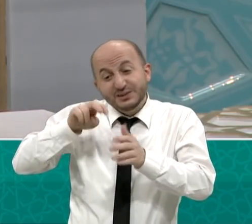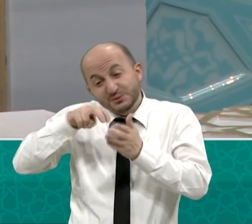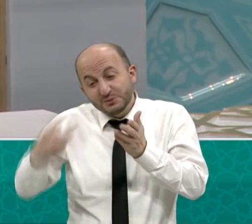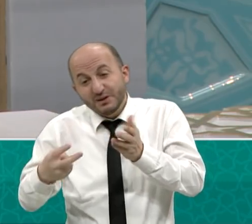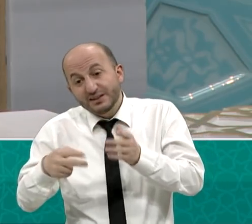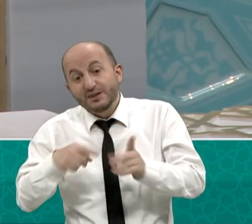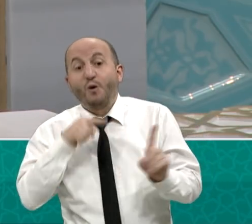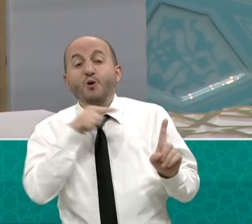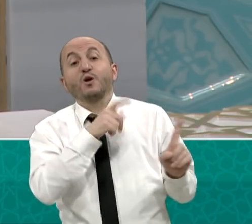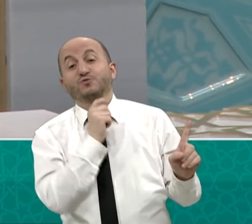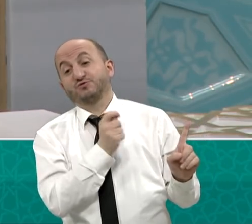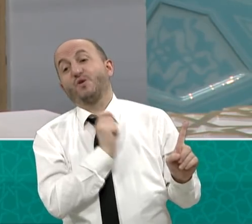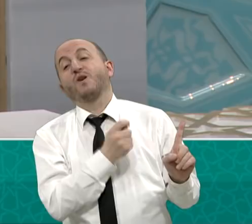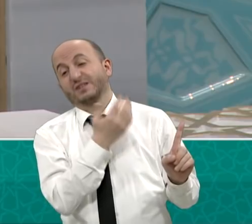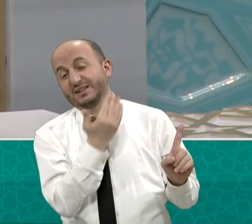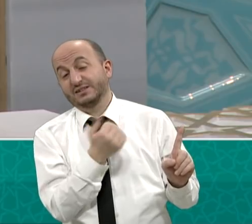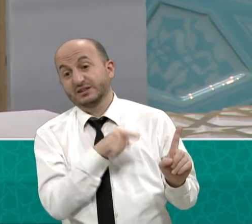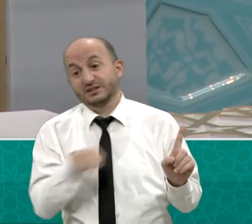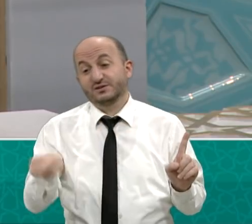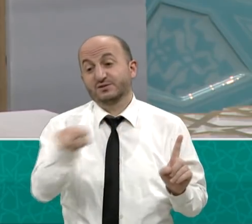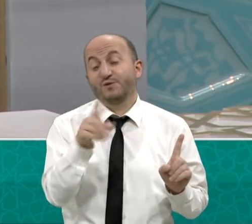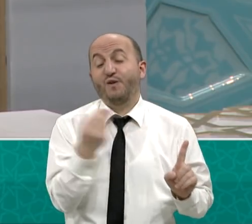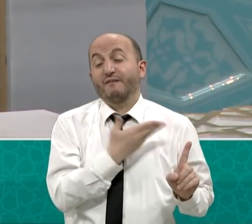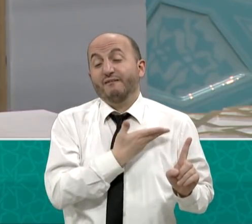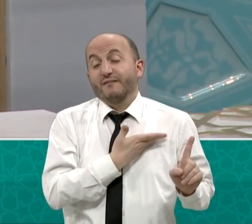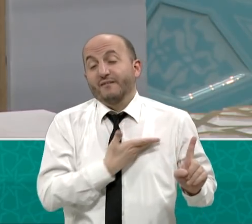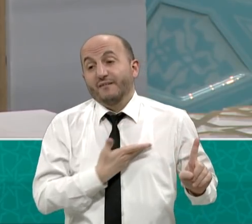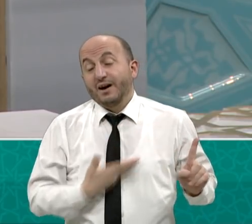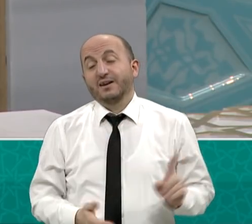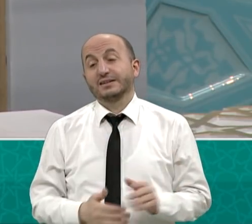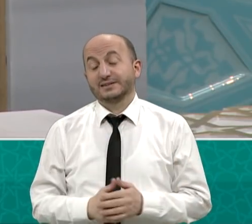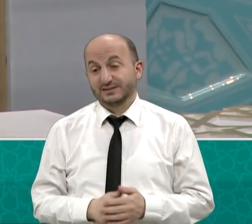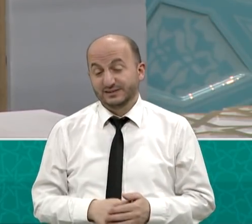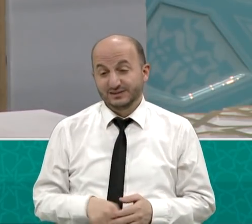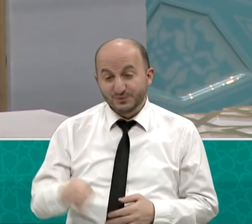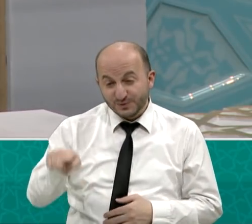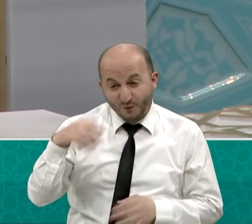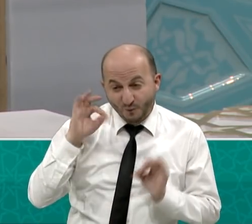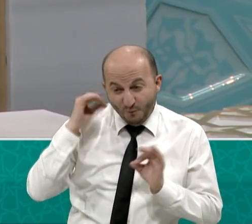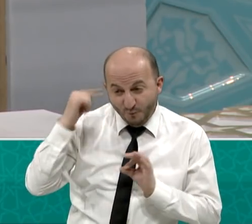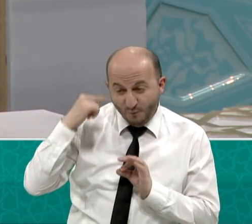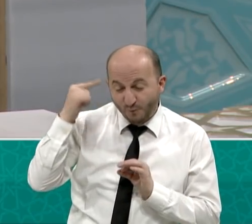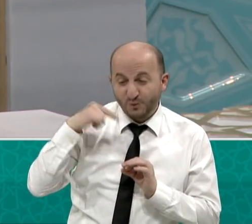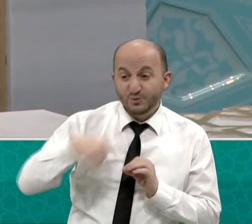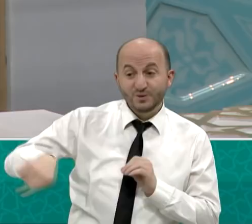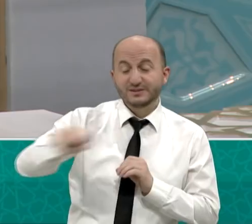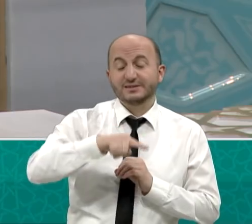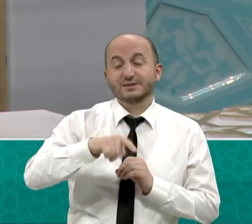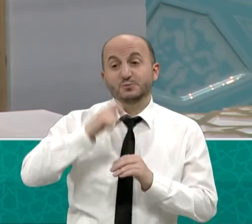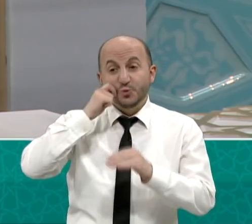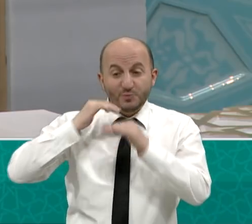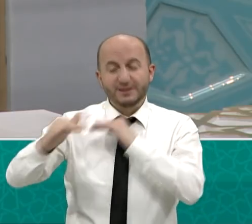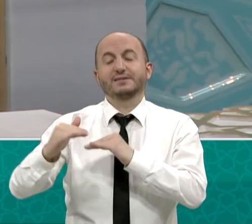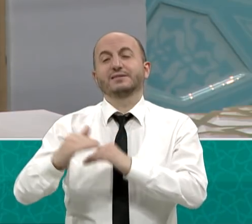عَلَيْكُمْ بِالْمُؤْمِن۪ينَ O size çok düşkündür. Çok düşkündür. بِالْمُؤْمِن۪ينَ رَعُوفُ